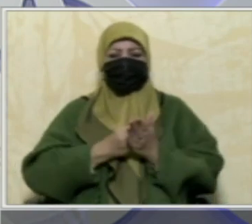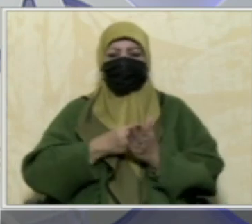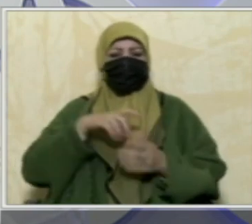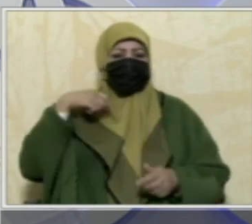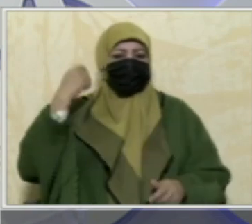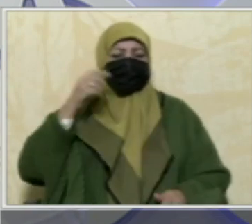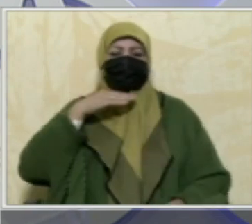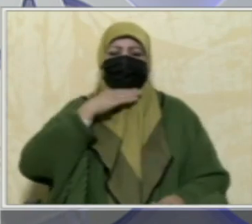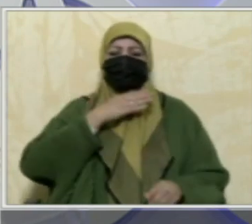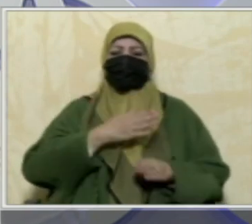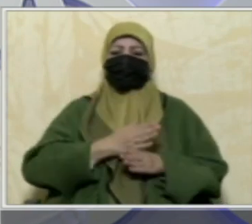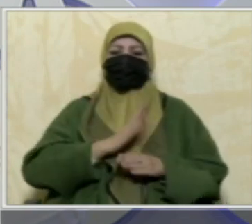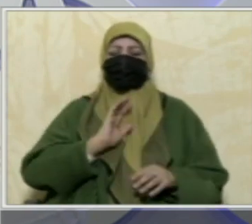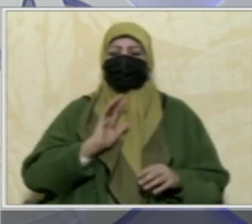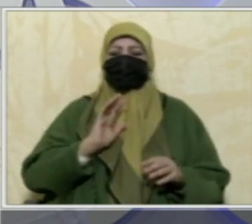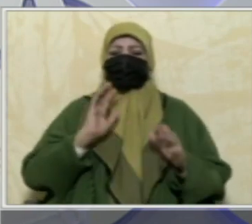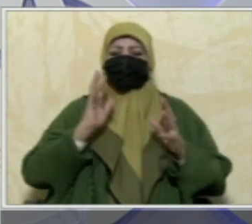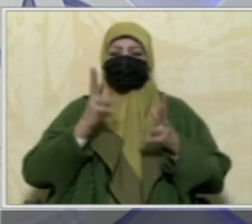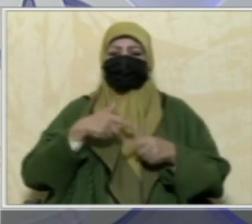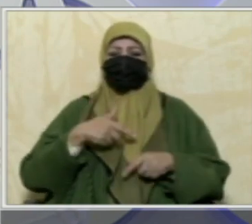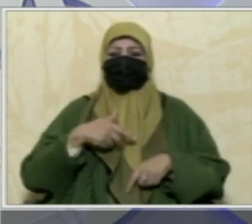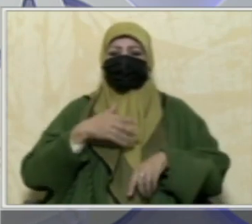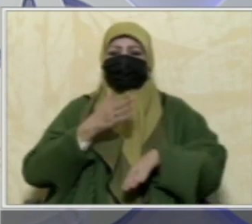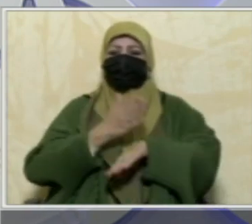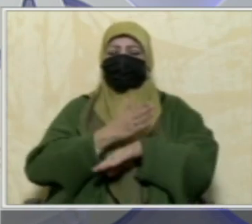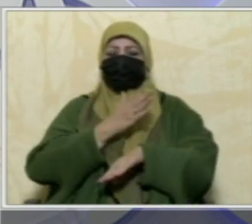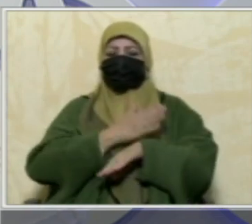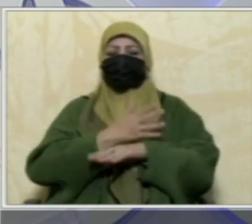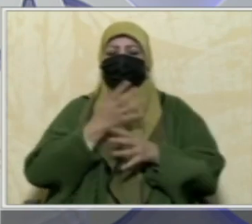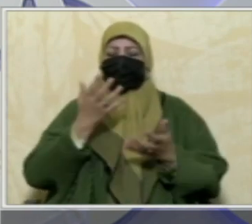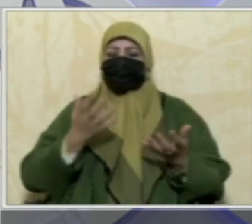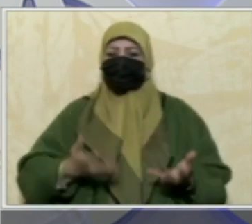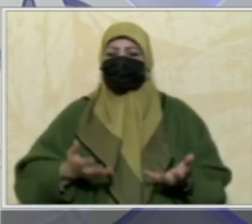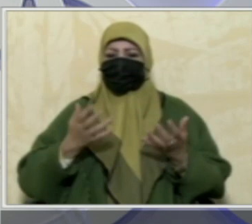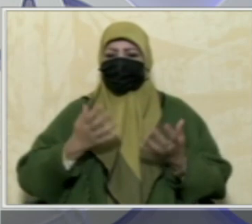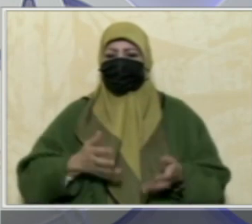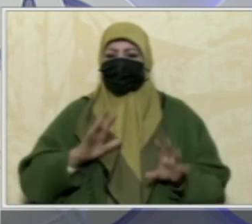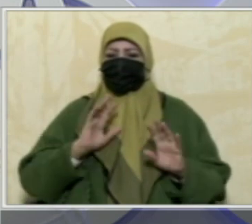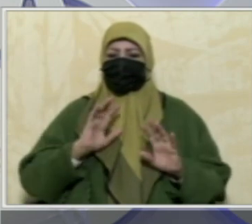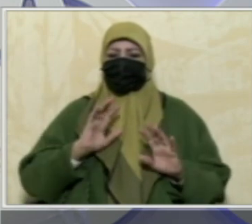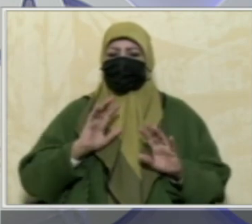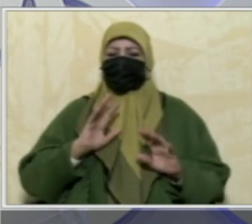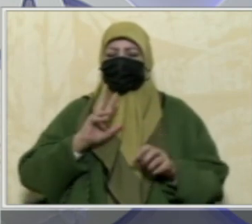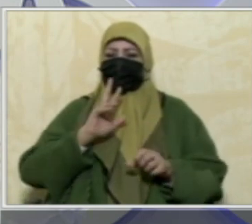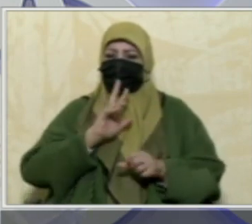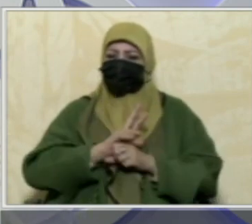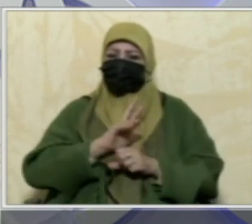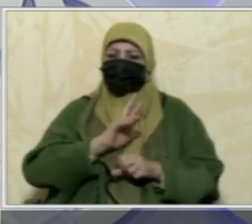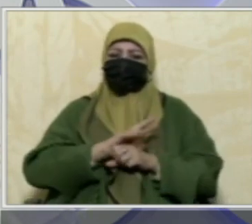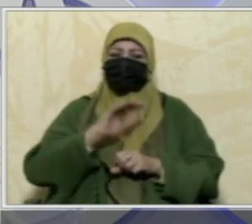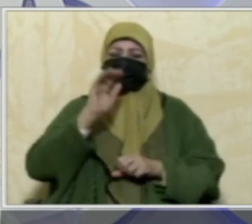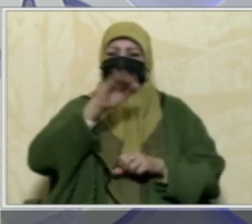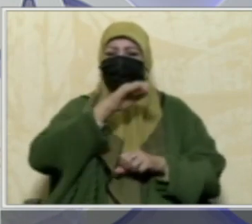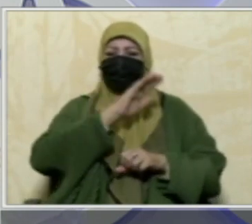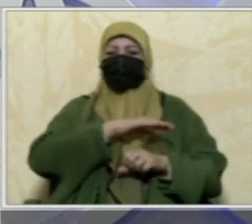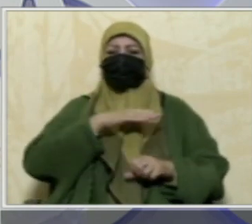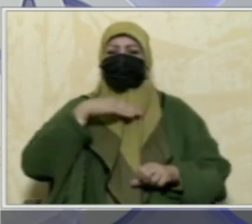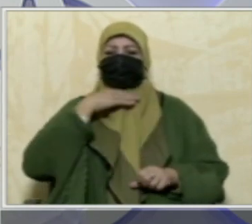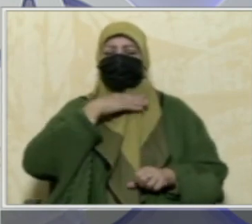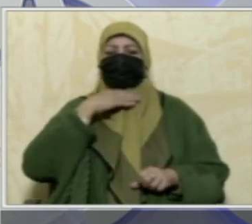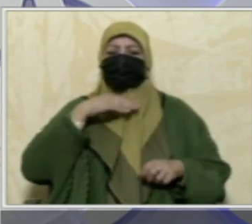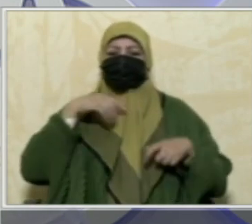نضيق عليه العيوب الخفيفه التي نص العلماء على جواز التضحيه بها لا نضيق عليه فيها